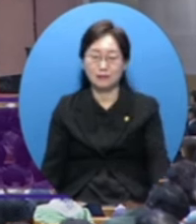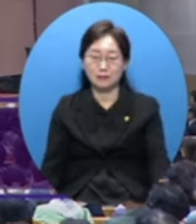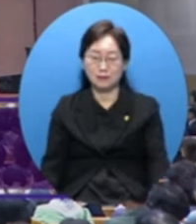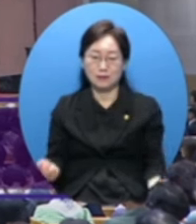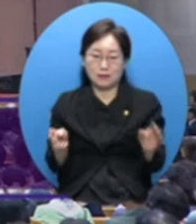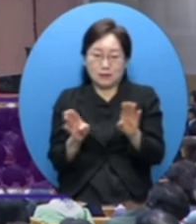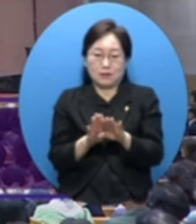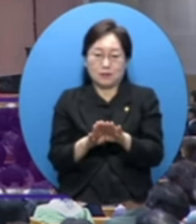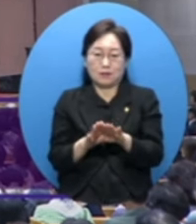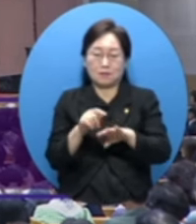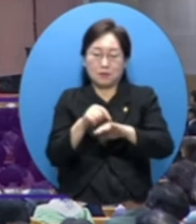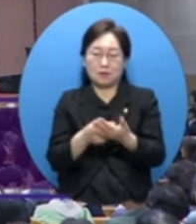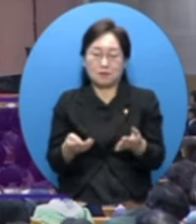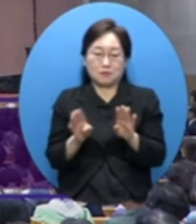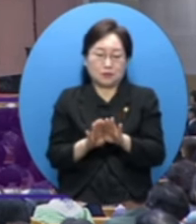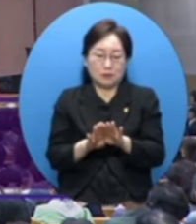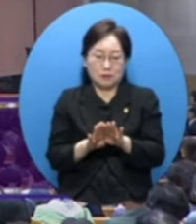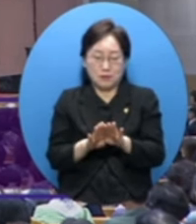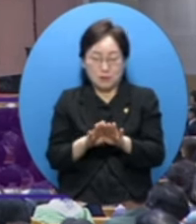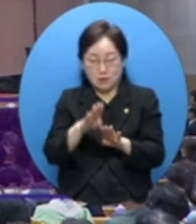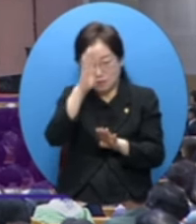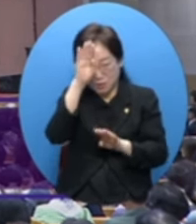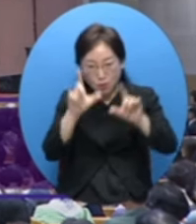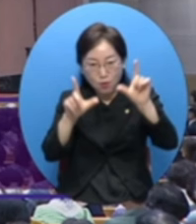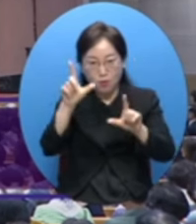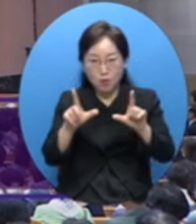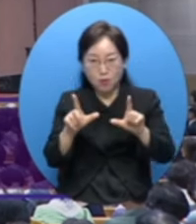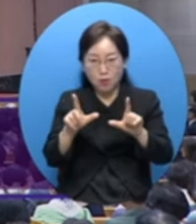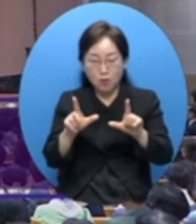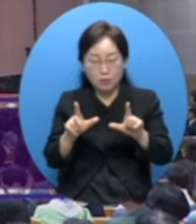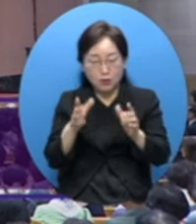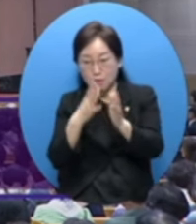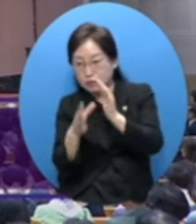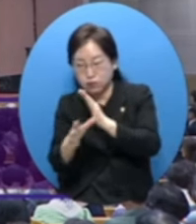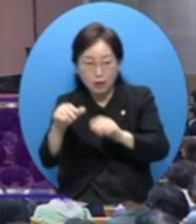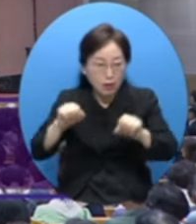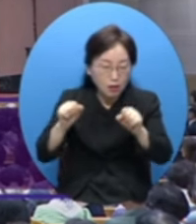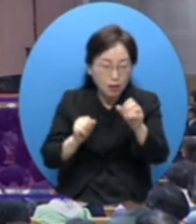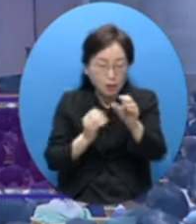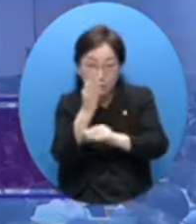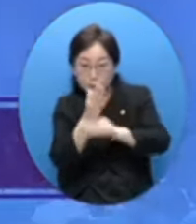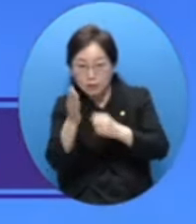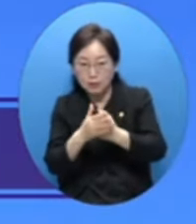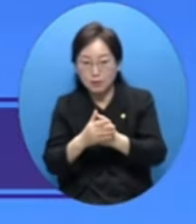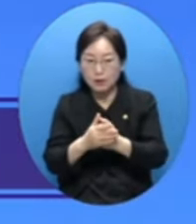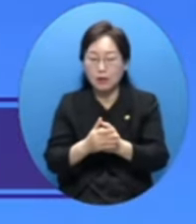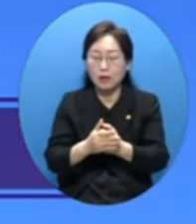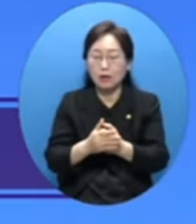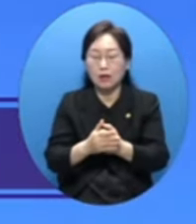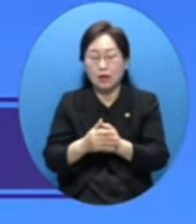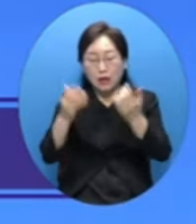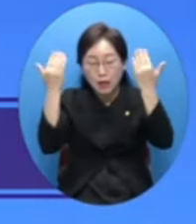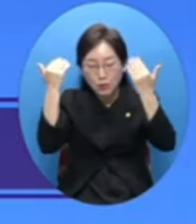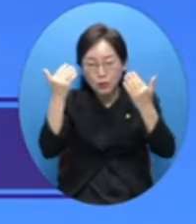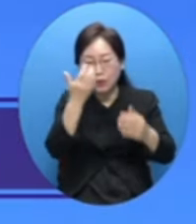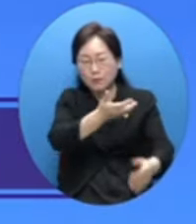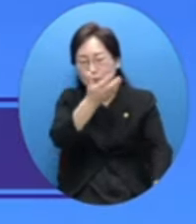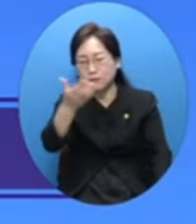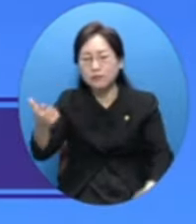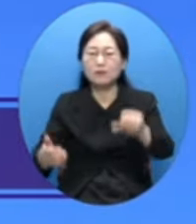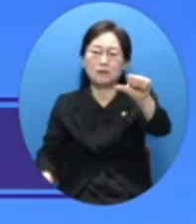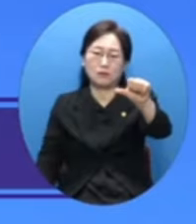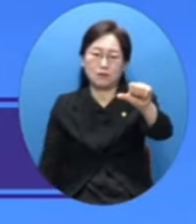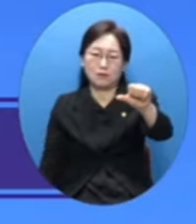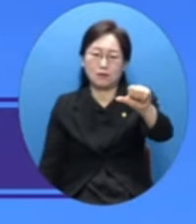자폐증으로 판단되어가지고 주의력 결핍, 과잉으로 장애 증상이 있어가지고 학교를 5번이나 옮깁니다.